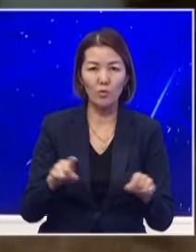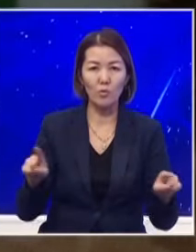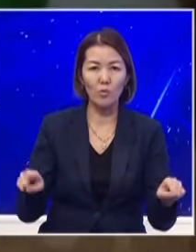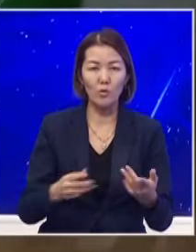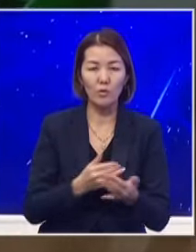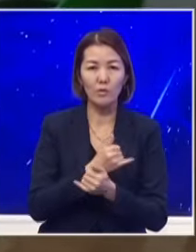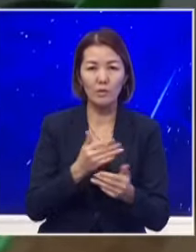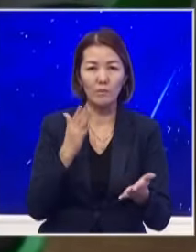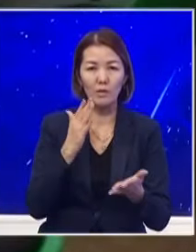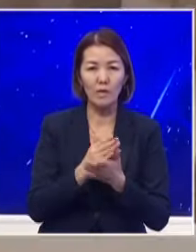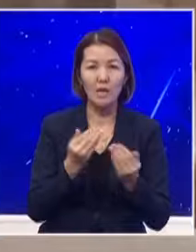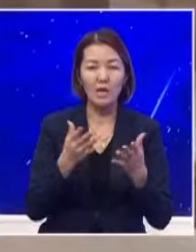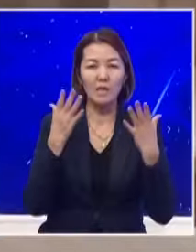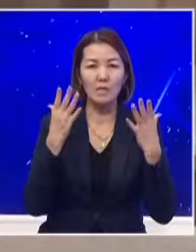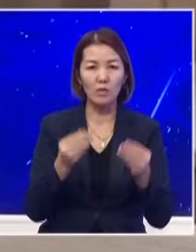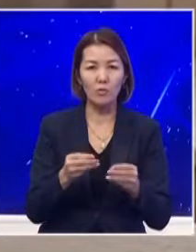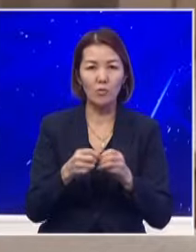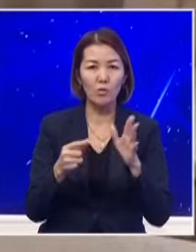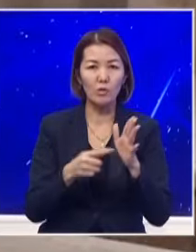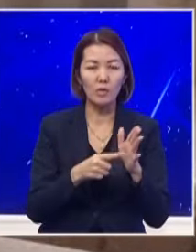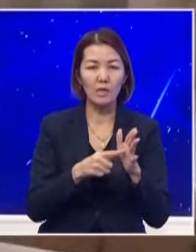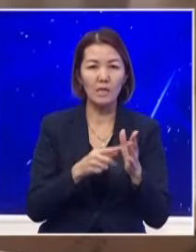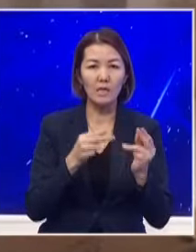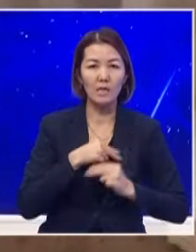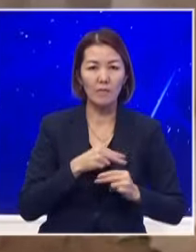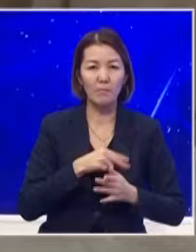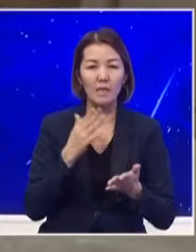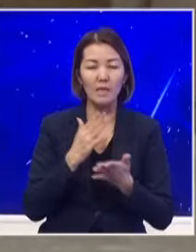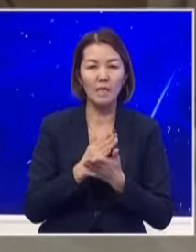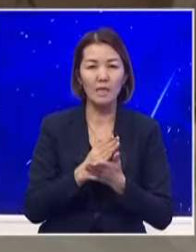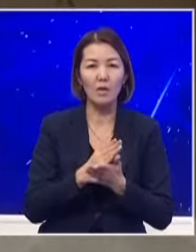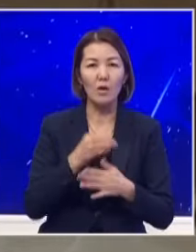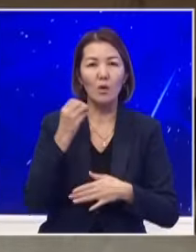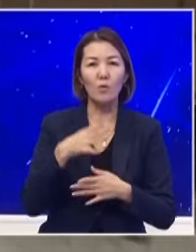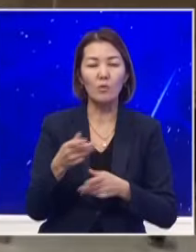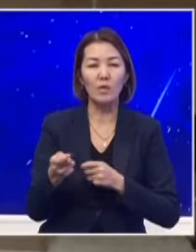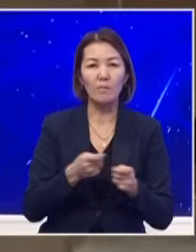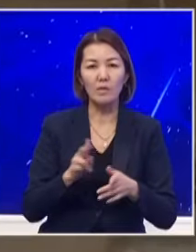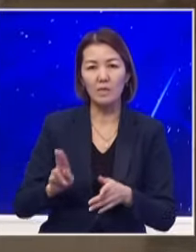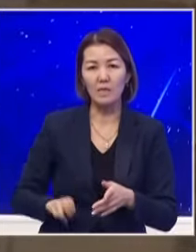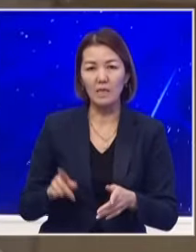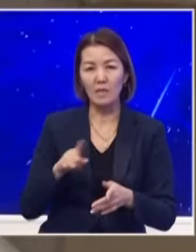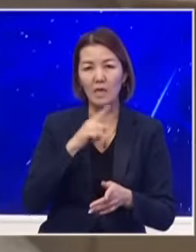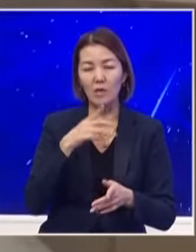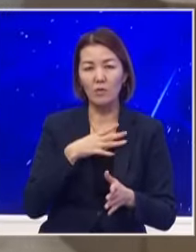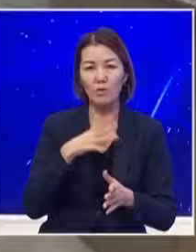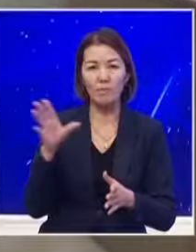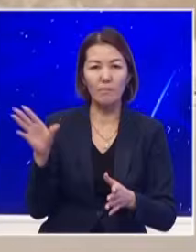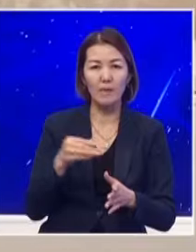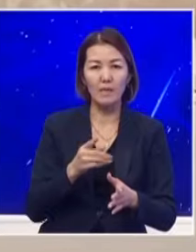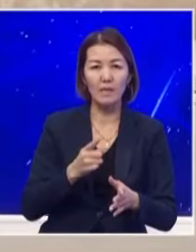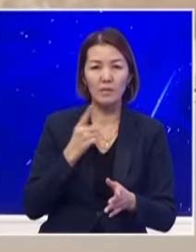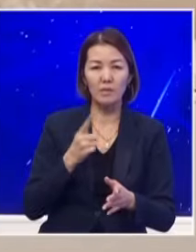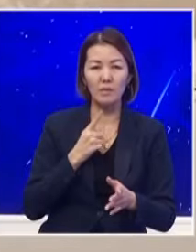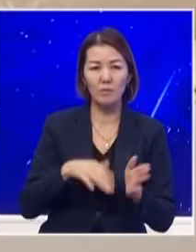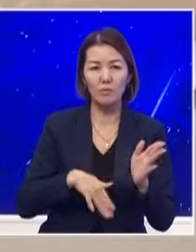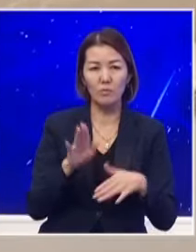қызметі көрсетіледі. Қазіргі күні мұнда 17 маман еңбек етеді. Орталық басшыларының айтуынша барлығы өзісінің